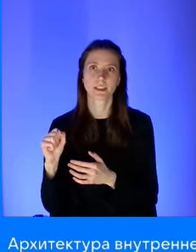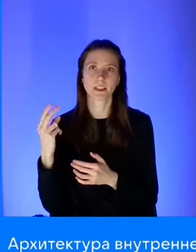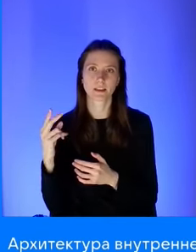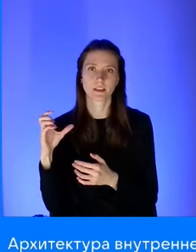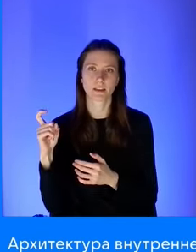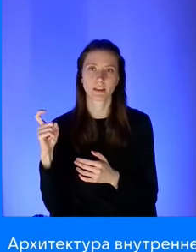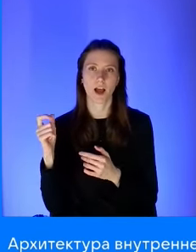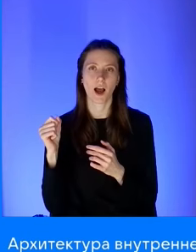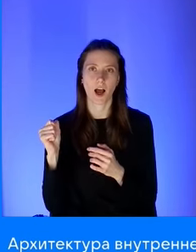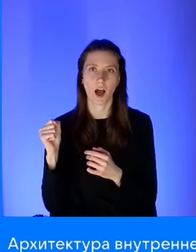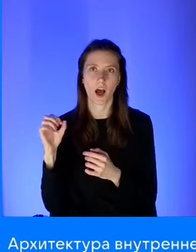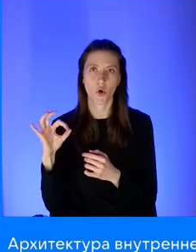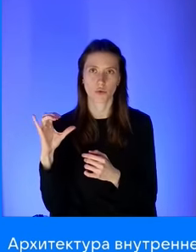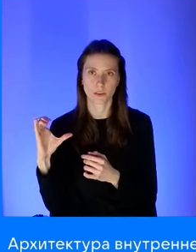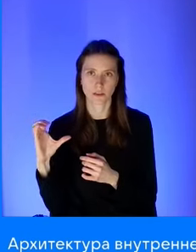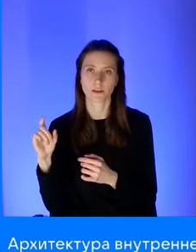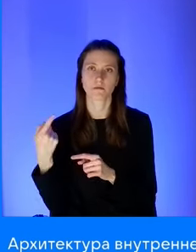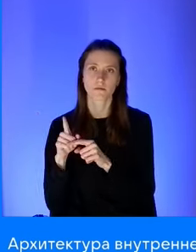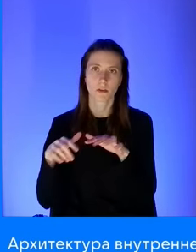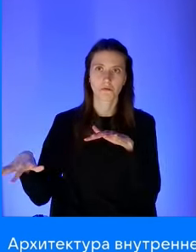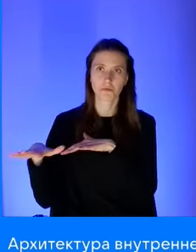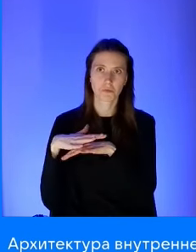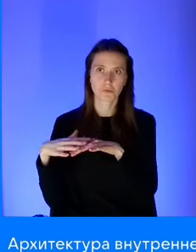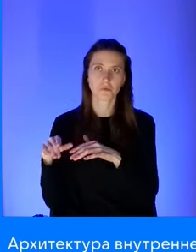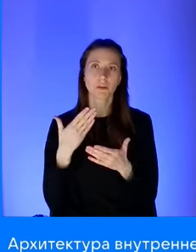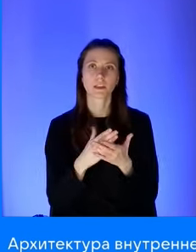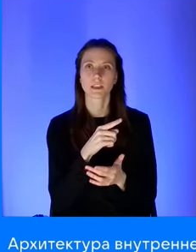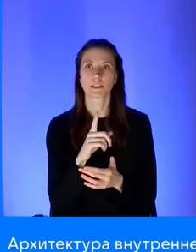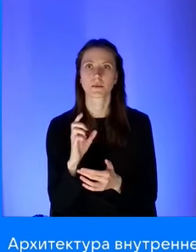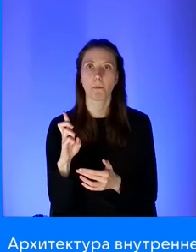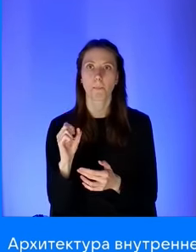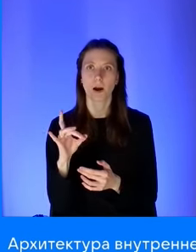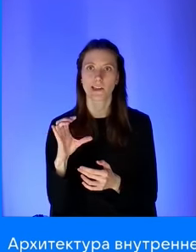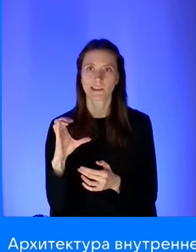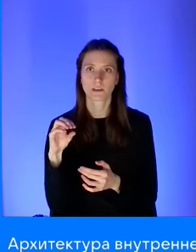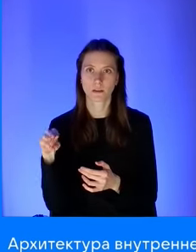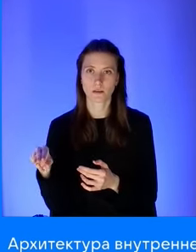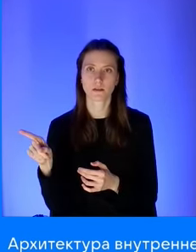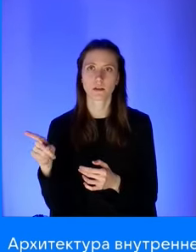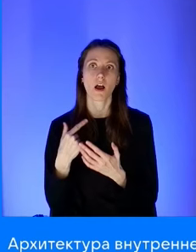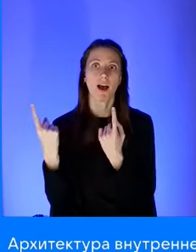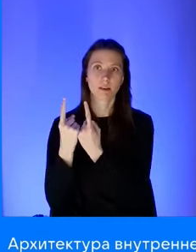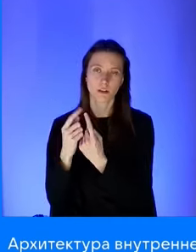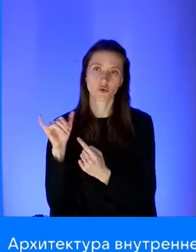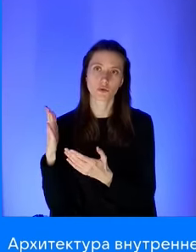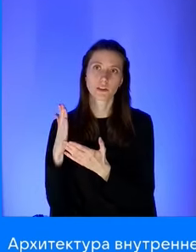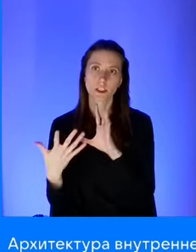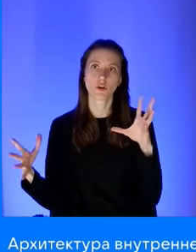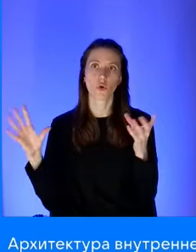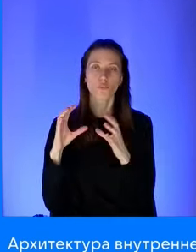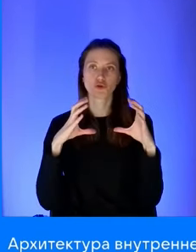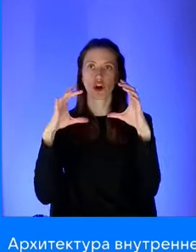большой там продукт который в опенсорс есть Барсик про который работают у Одноклассников oncloud про который я